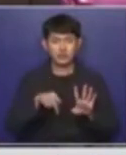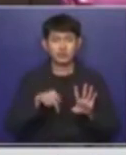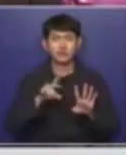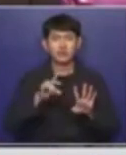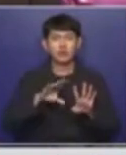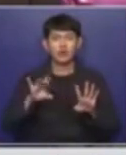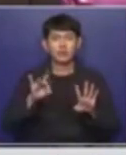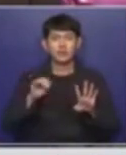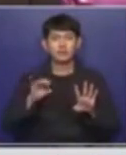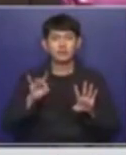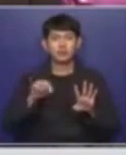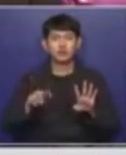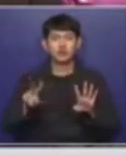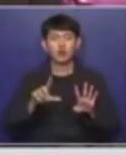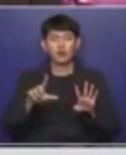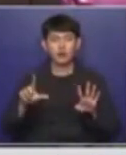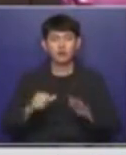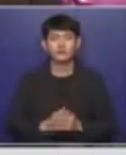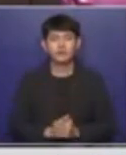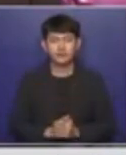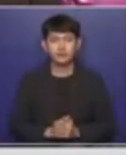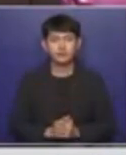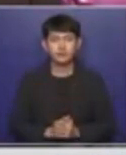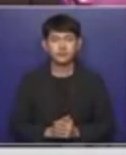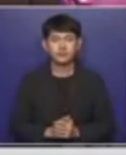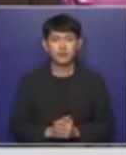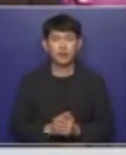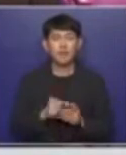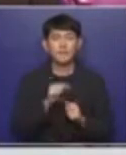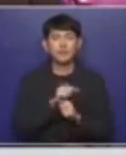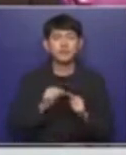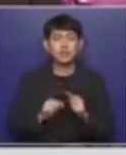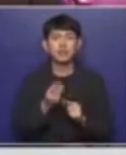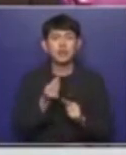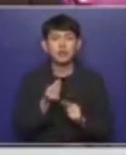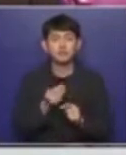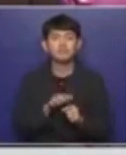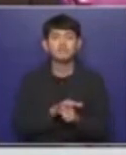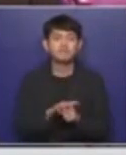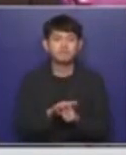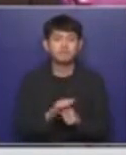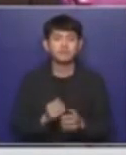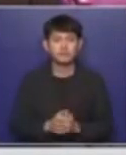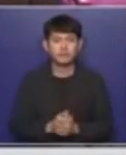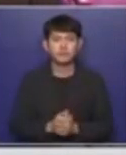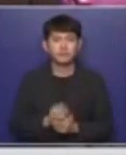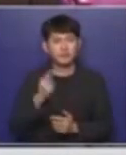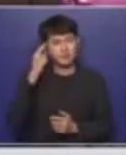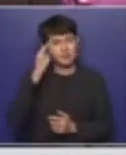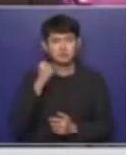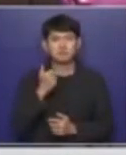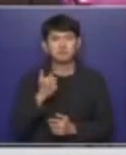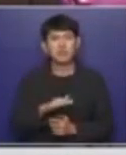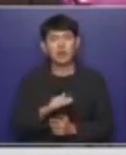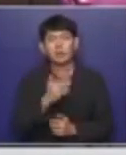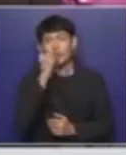4,788.2 ล้านบาทคิดเป็นเปอร์เซ็นต์ก็ไม่มากคงเป็นไปไม่ได้แล้วล่ะ